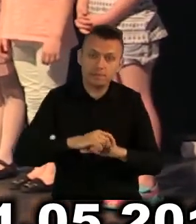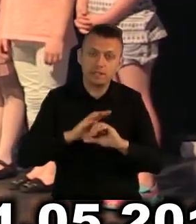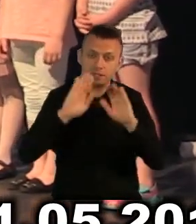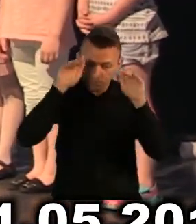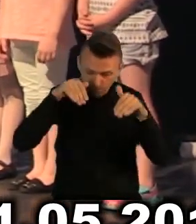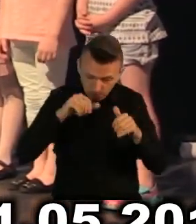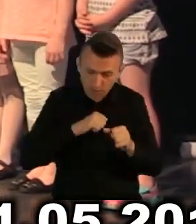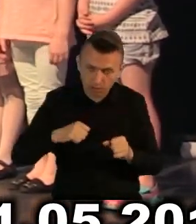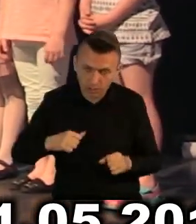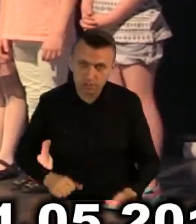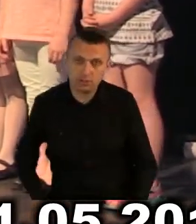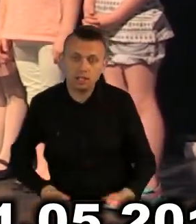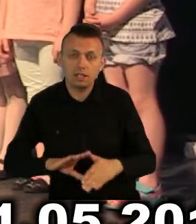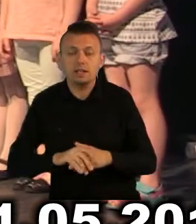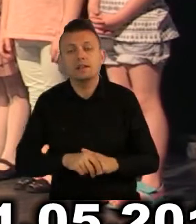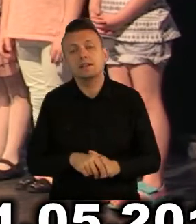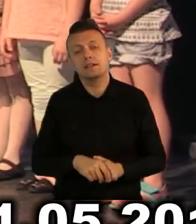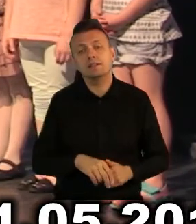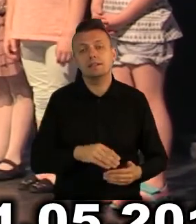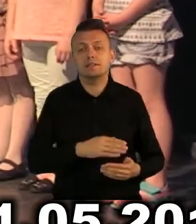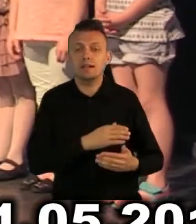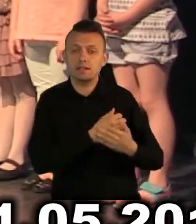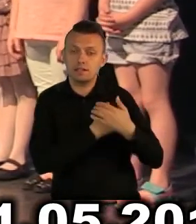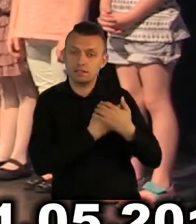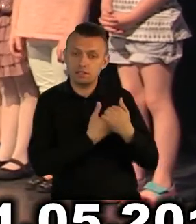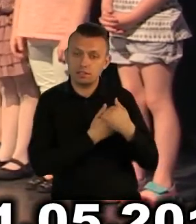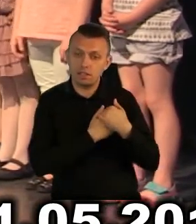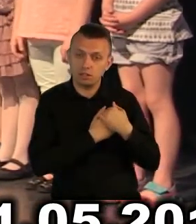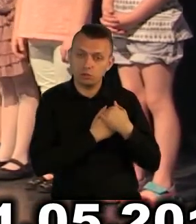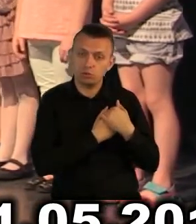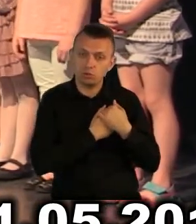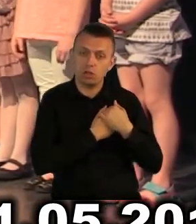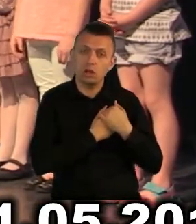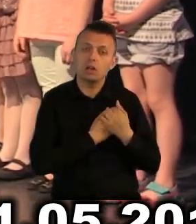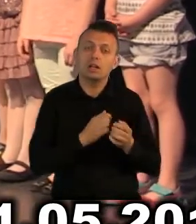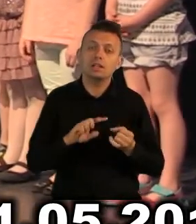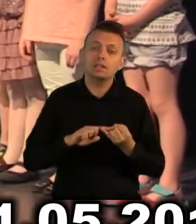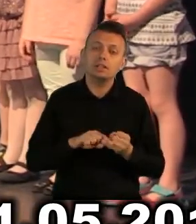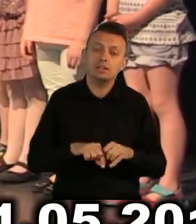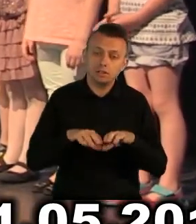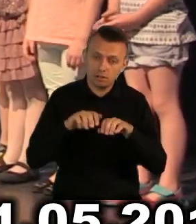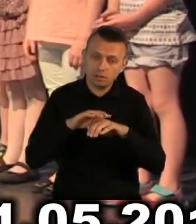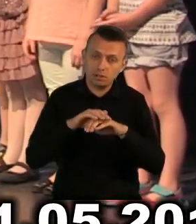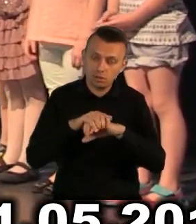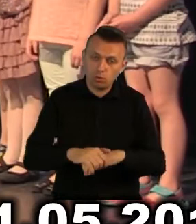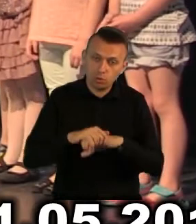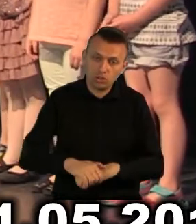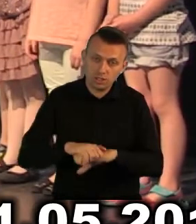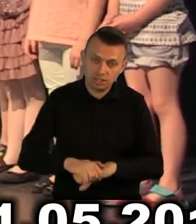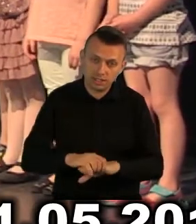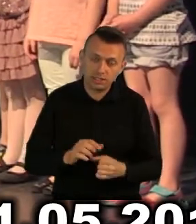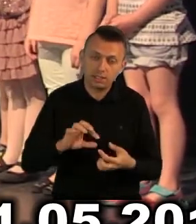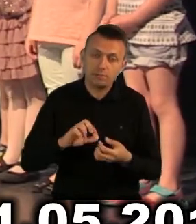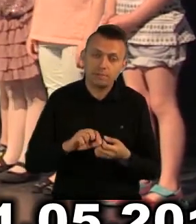osobą. Połóż na serduszku ręce i uciskaj rytm w piosence. Rób tak,